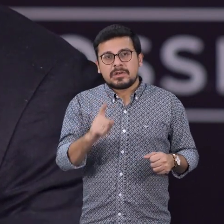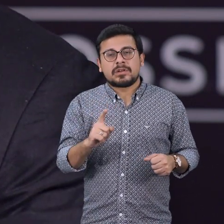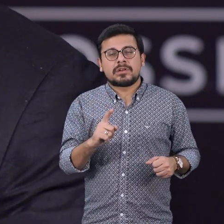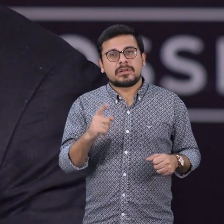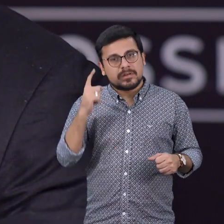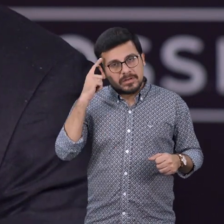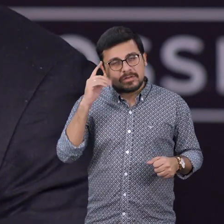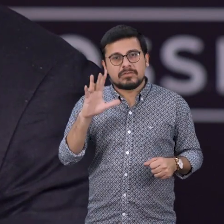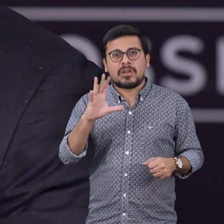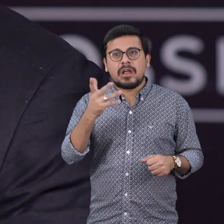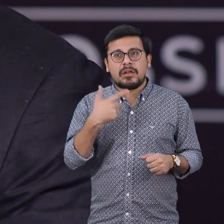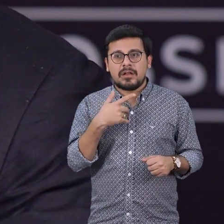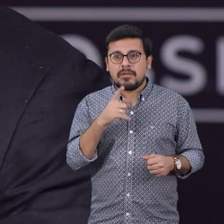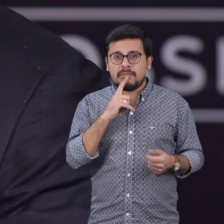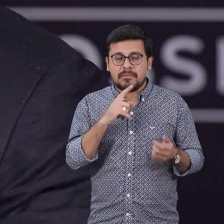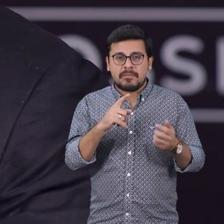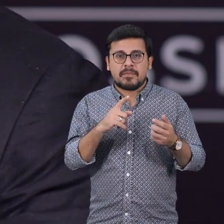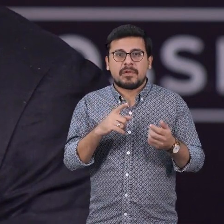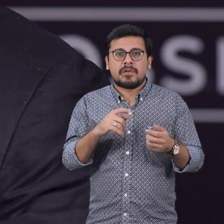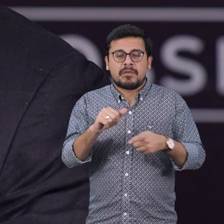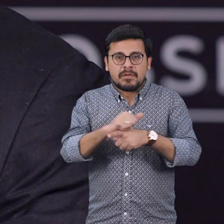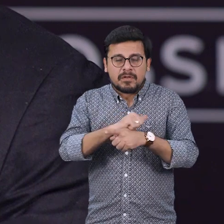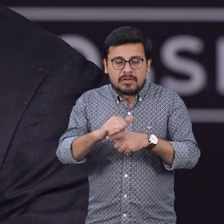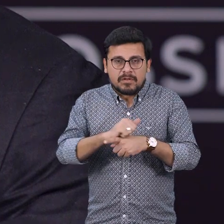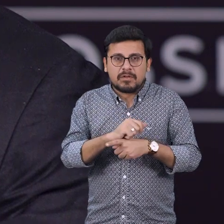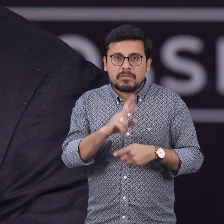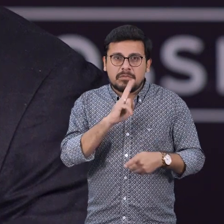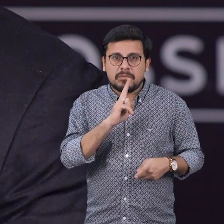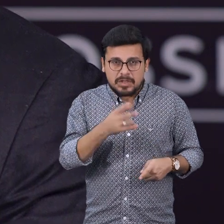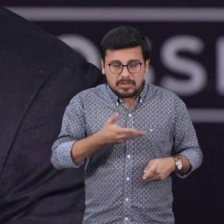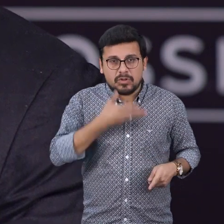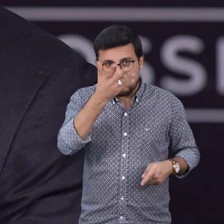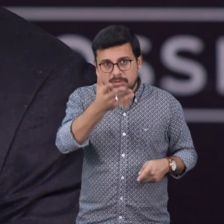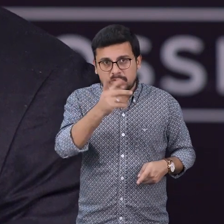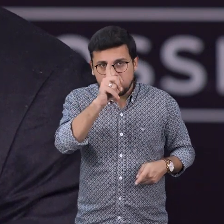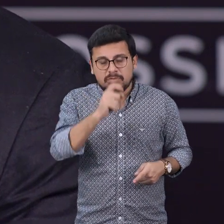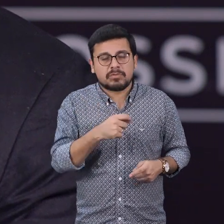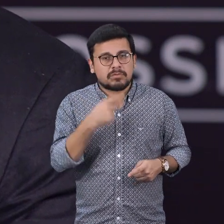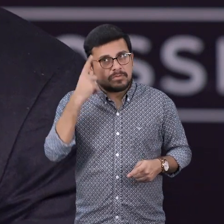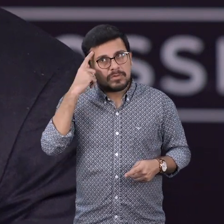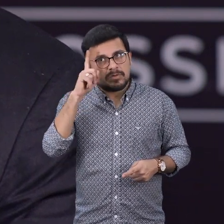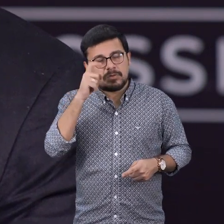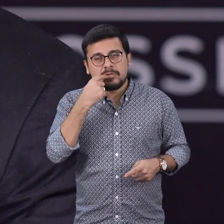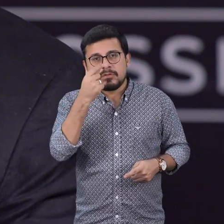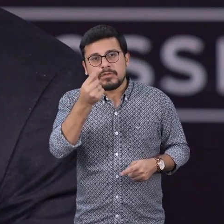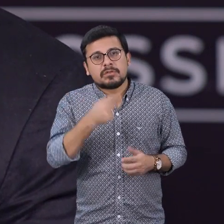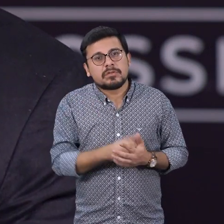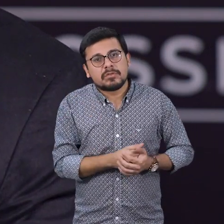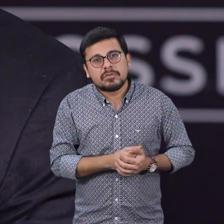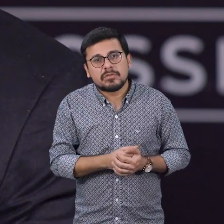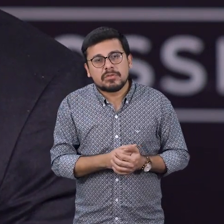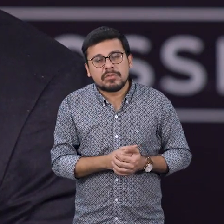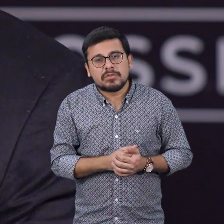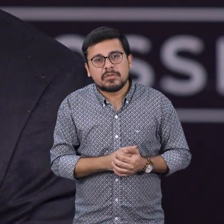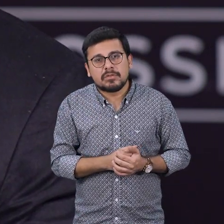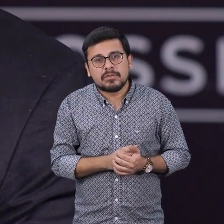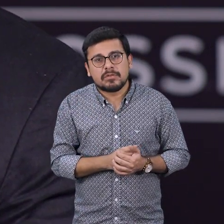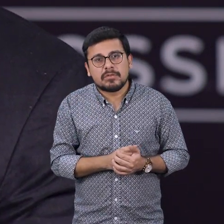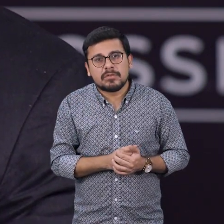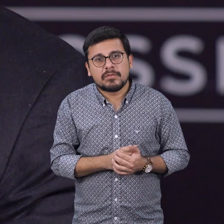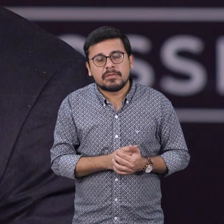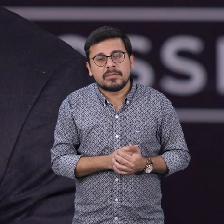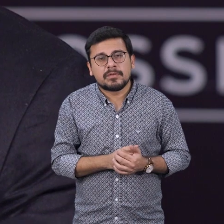And I've always learned it from my parents, my elders, that if you are